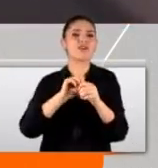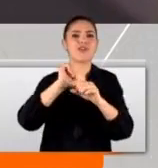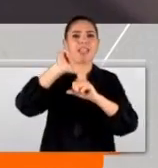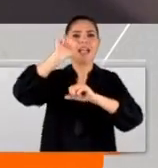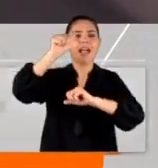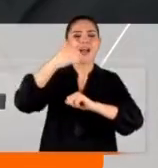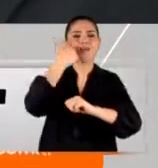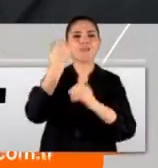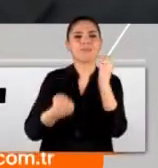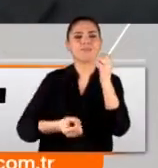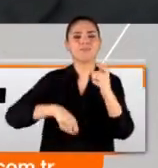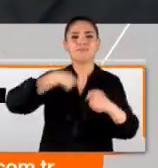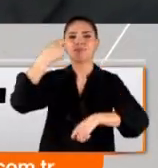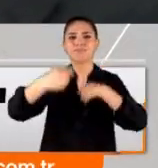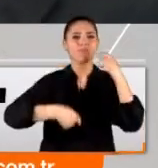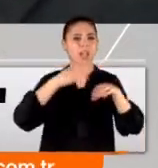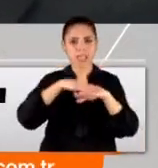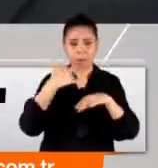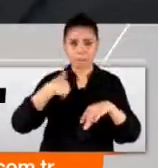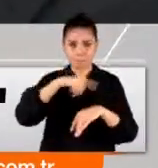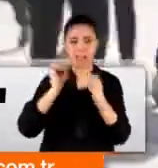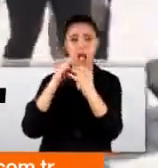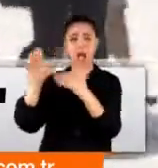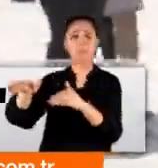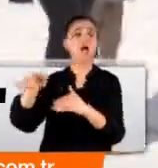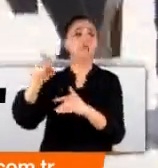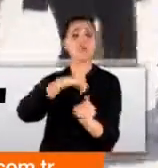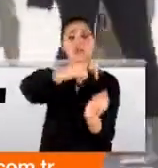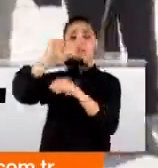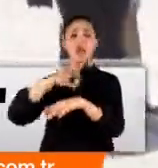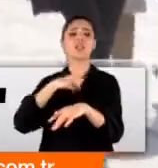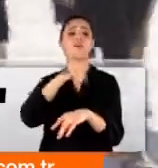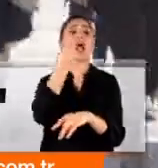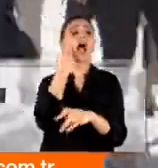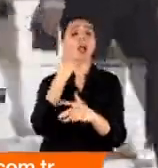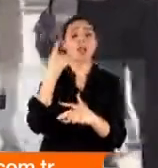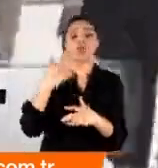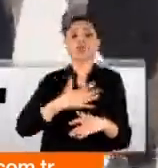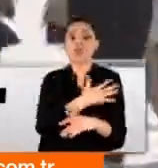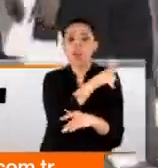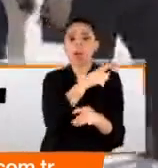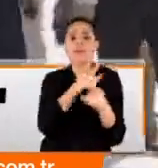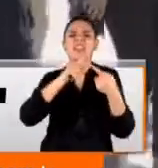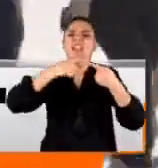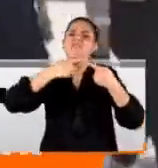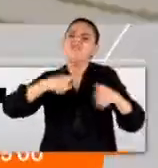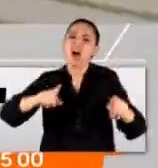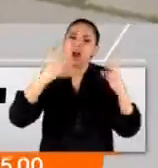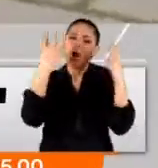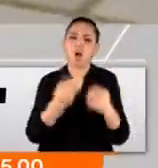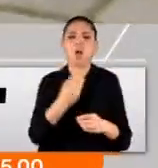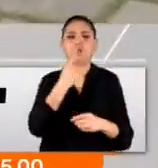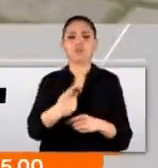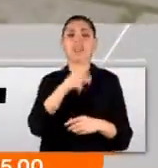olmadık yalanlarla bize ve AK Parti'ye saldırıyorlar. Atatürk'ün CHP'sinden eser kalmadı diye devam etti sözlerine.